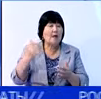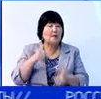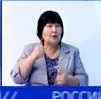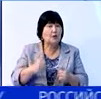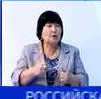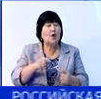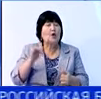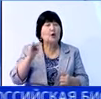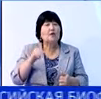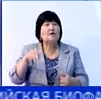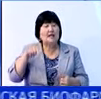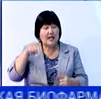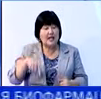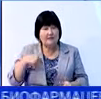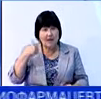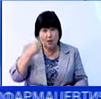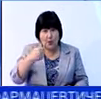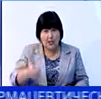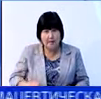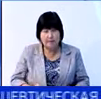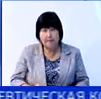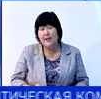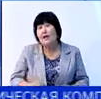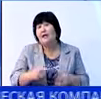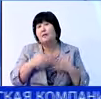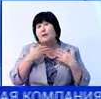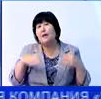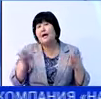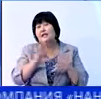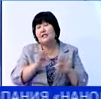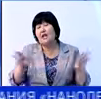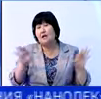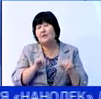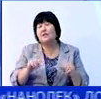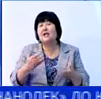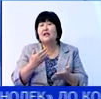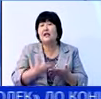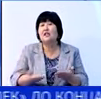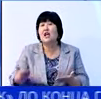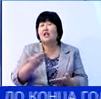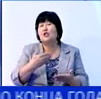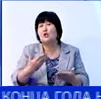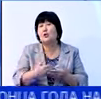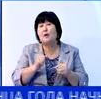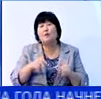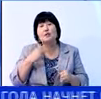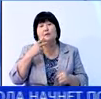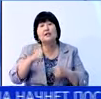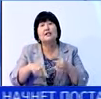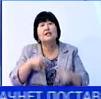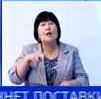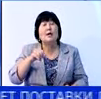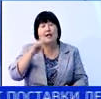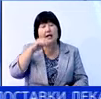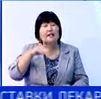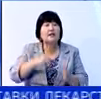турнира «Юнифлайт» этого года. И это было последнее сообщение выпуска. Наши новости вы можете посмотреть через